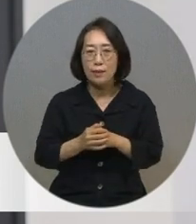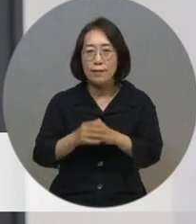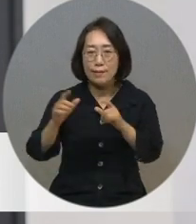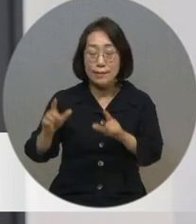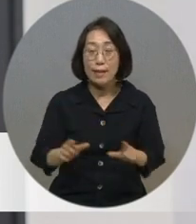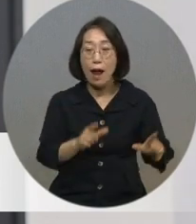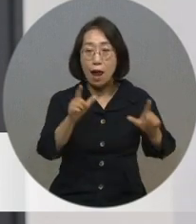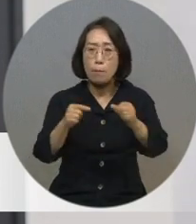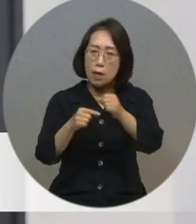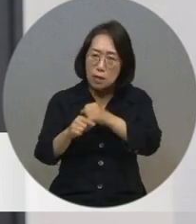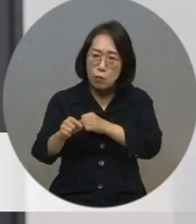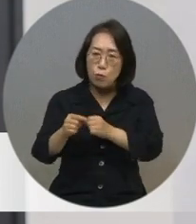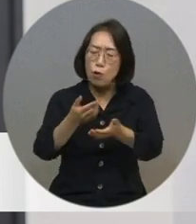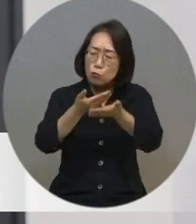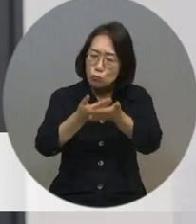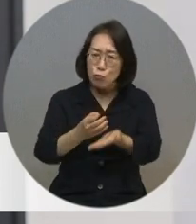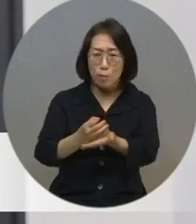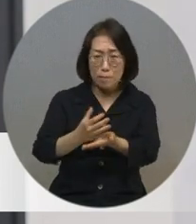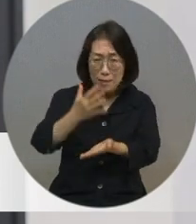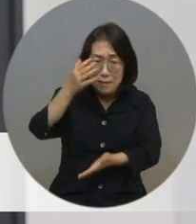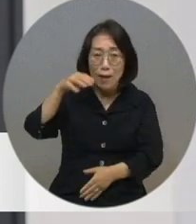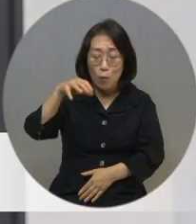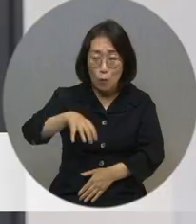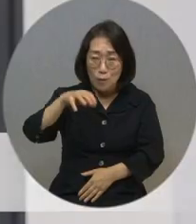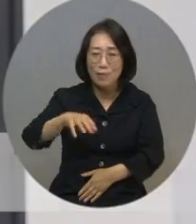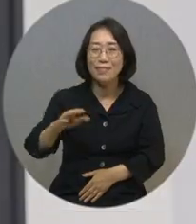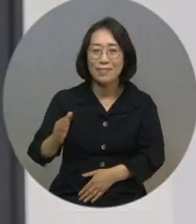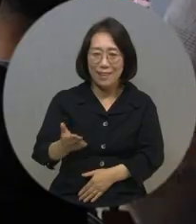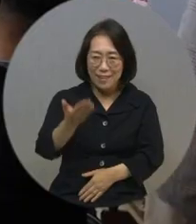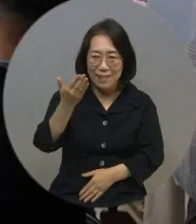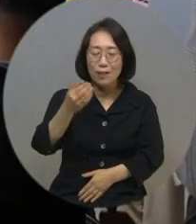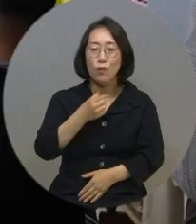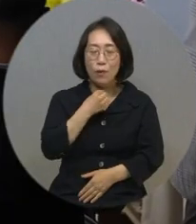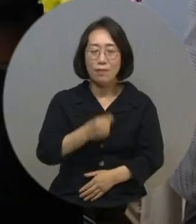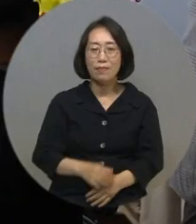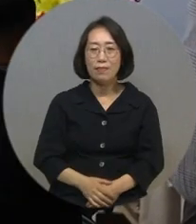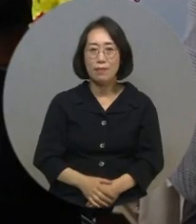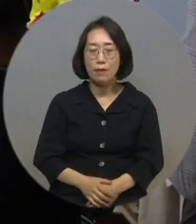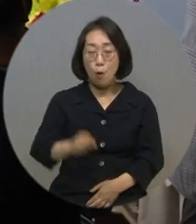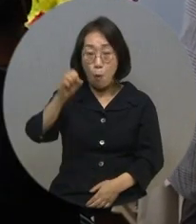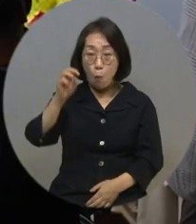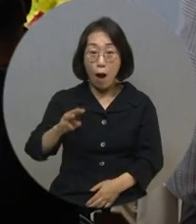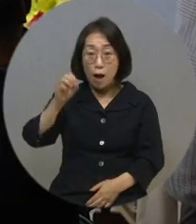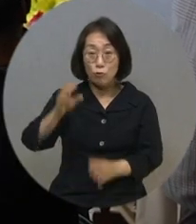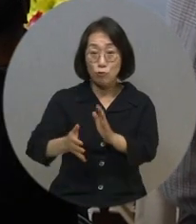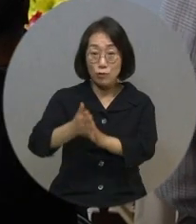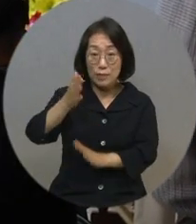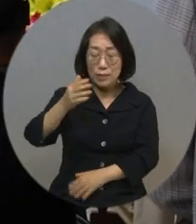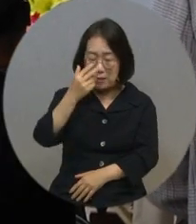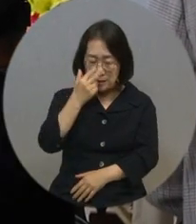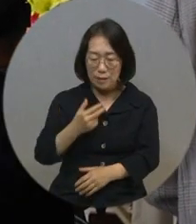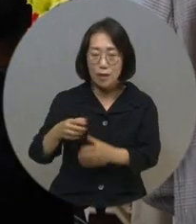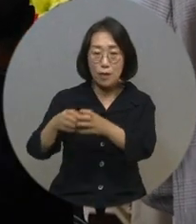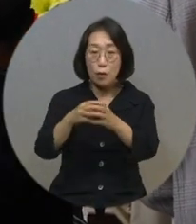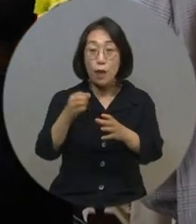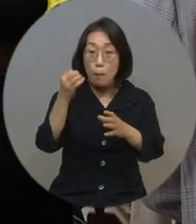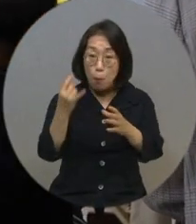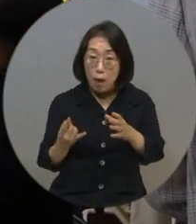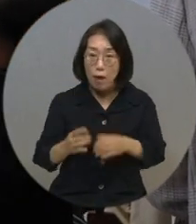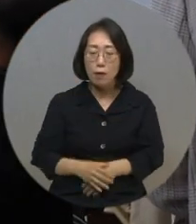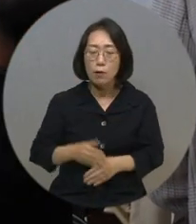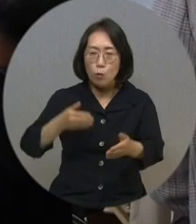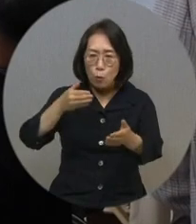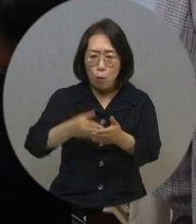삶의 이유와 가치를 찾아가는 그런 공간이 되기를 희망하는데요. 광주광역시 시각장애인연합회 측은